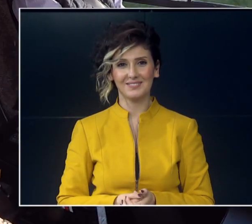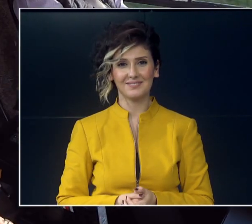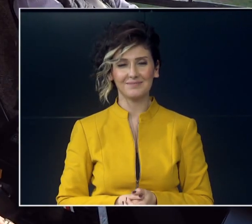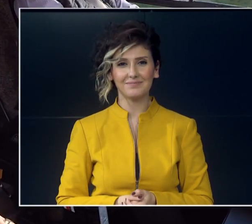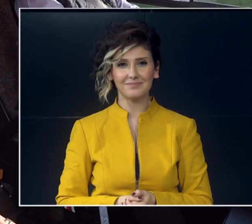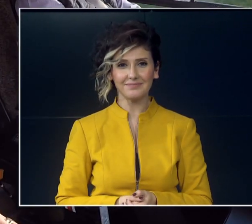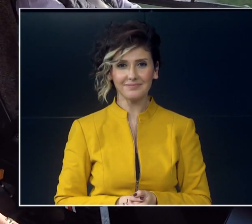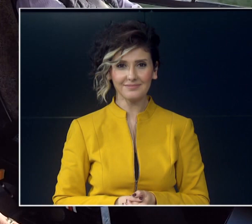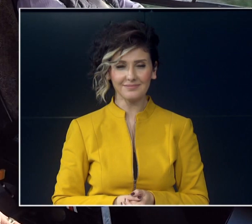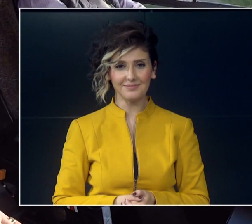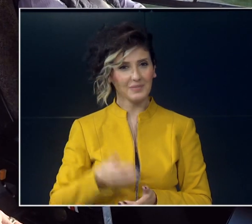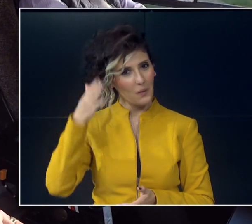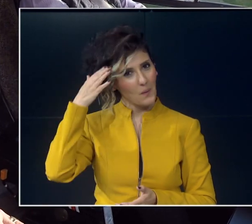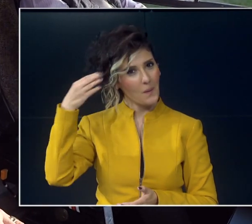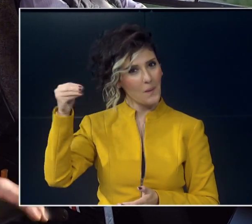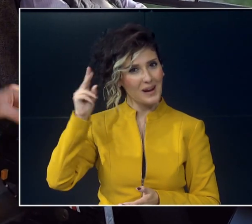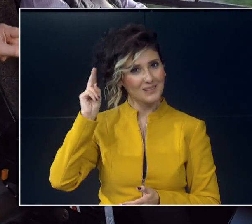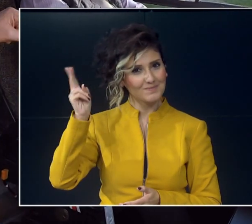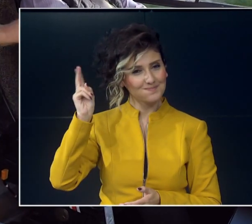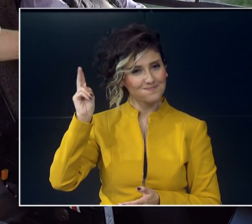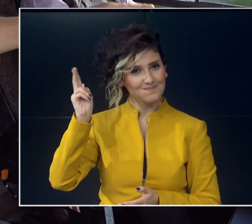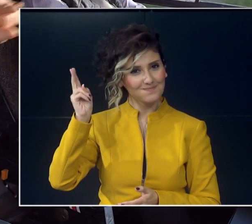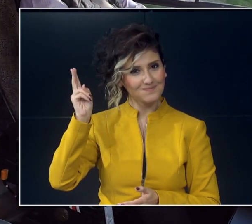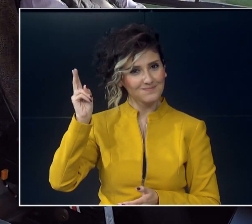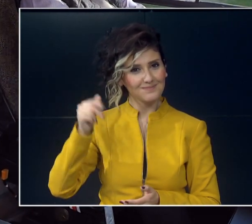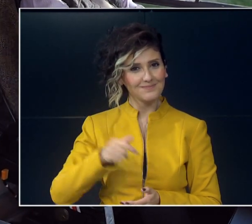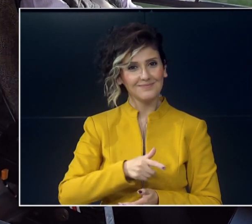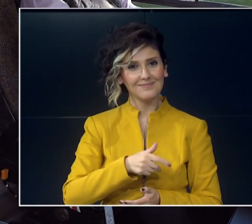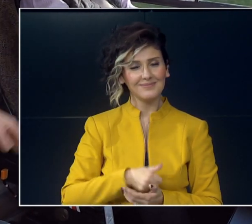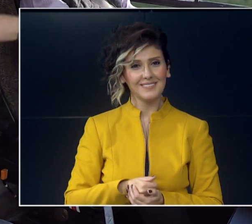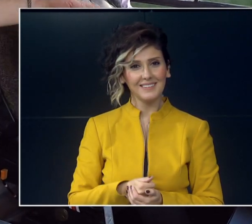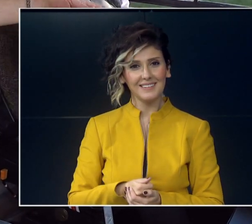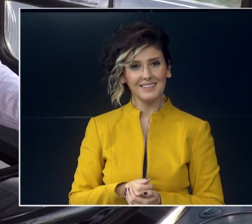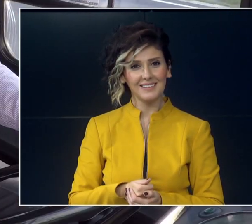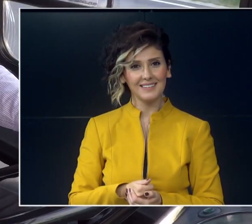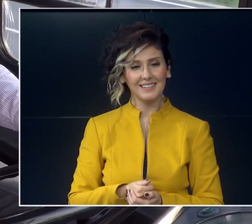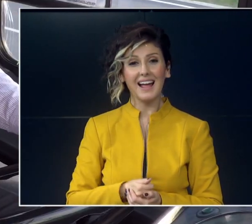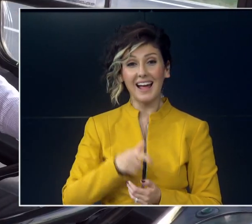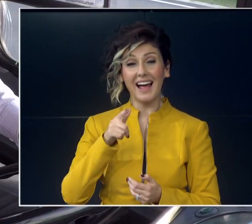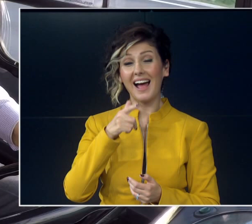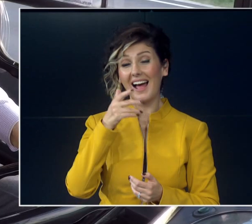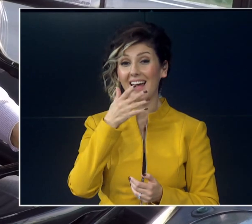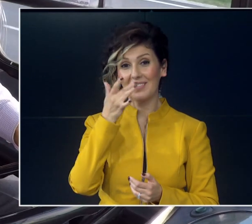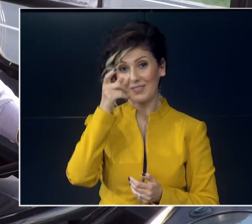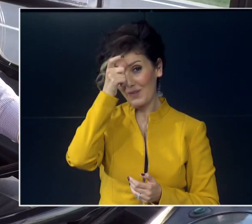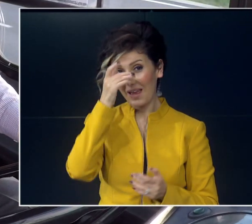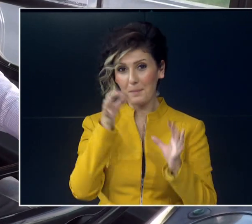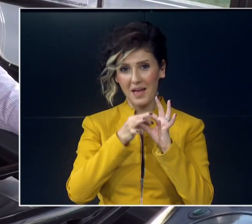Evet. Tipik Hollanda. Ama aynada Türkiye'de var içinde. Beni. Laleler var. Evet, evet.